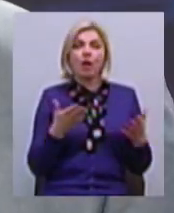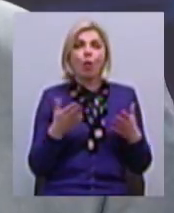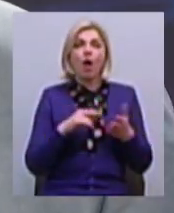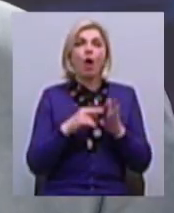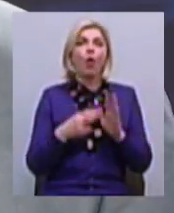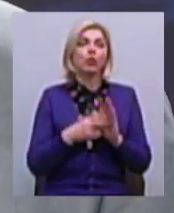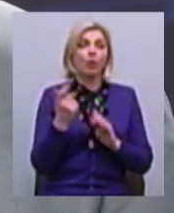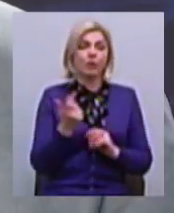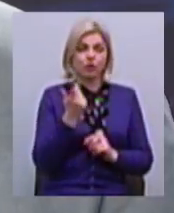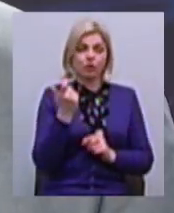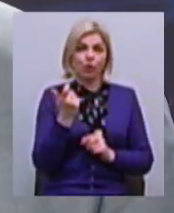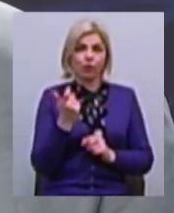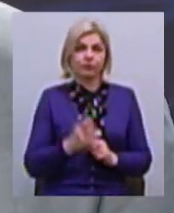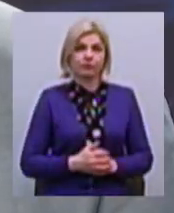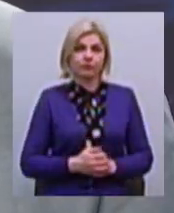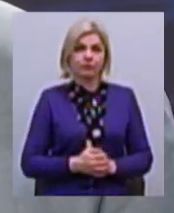економічного